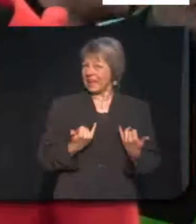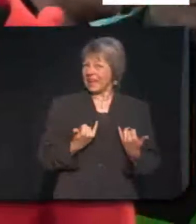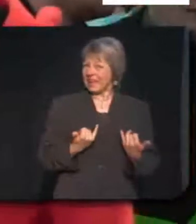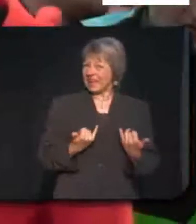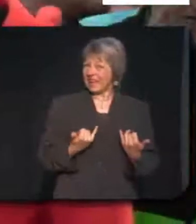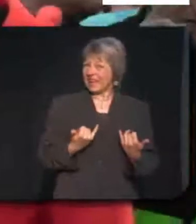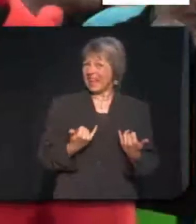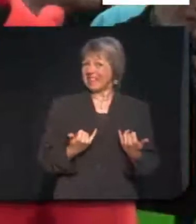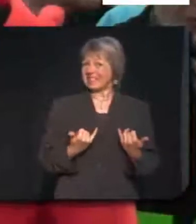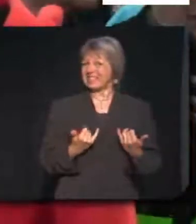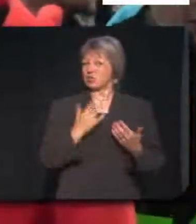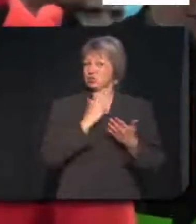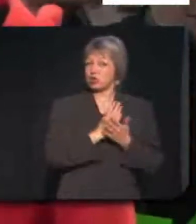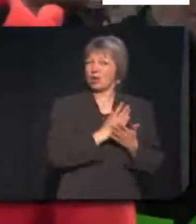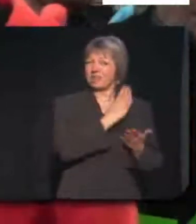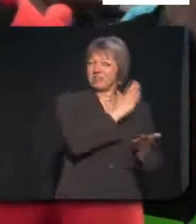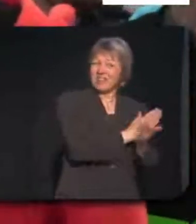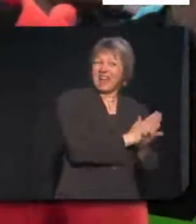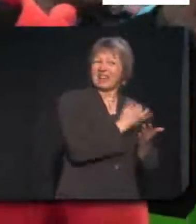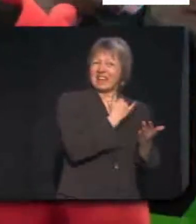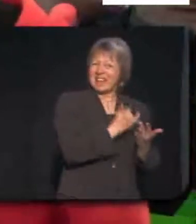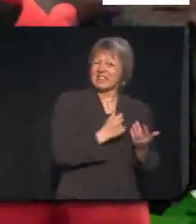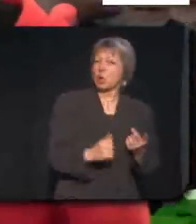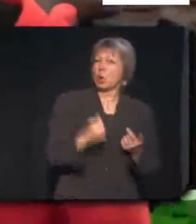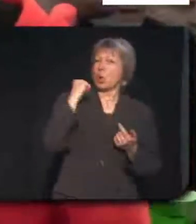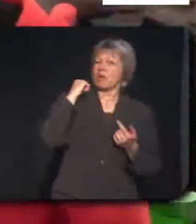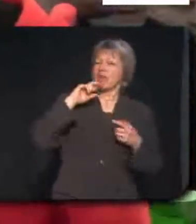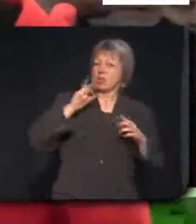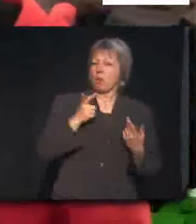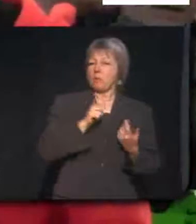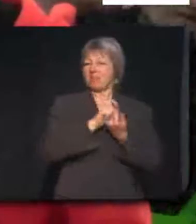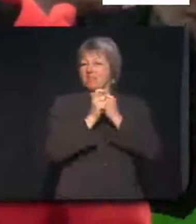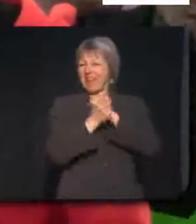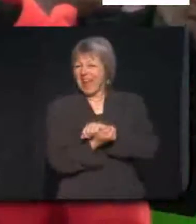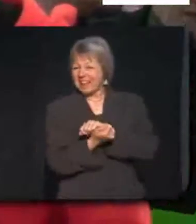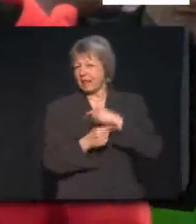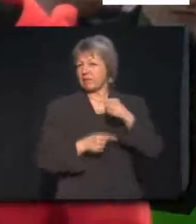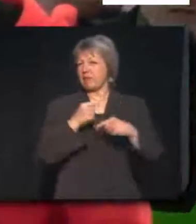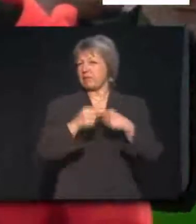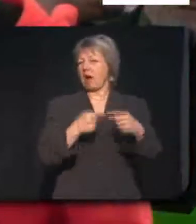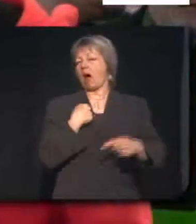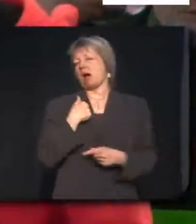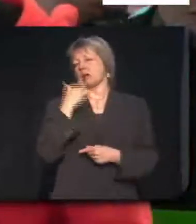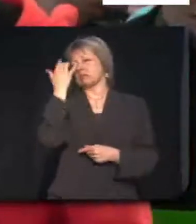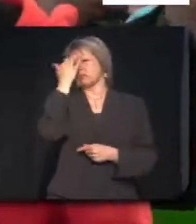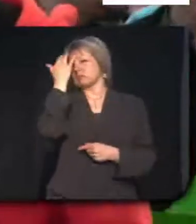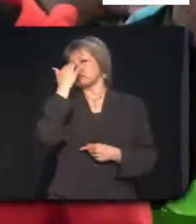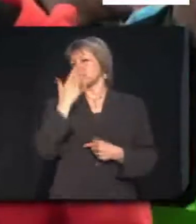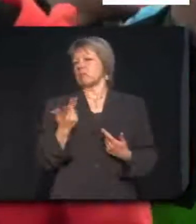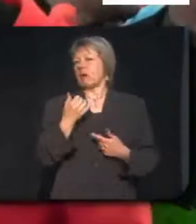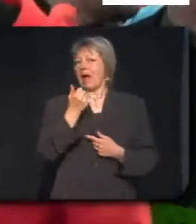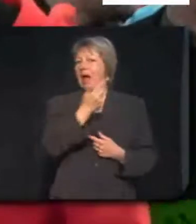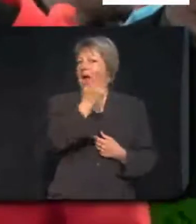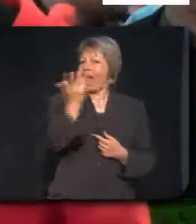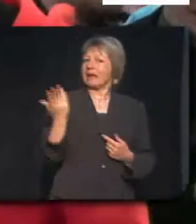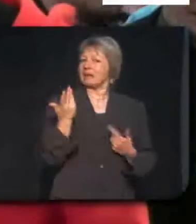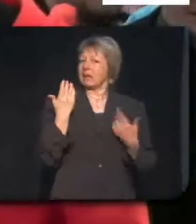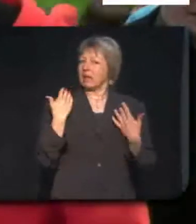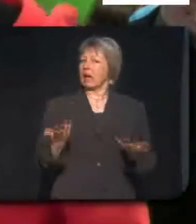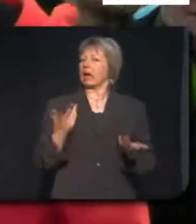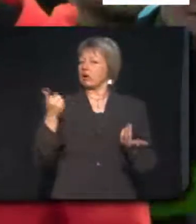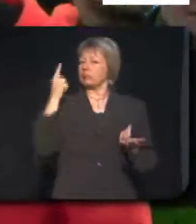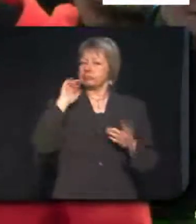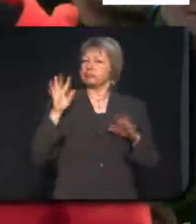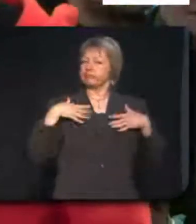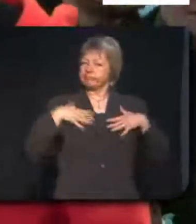erfolgten Geschichte rückwirkend noch mal zu ändern und zwar vor dem Hintergrund der Tatsache dass einige Leute wirklich sich darauf verlassen haben dass es so passiert wie es